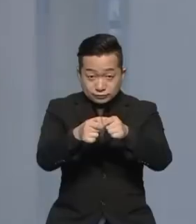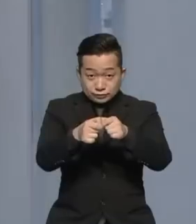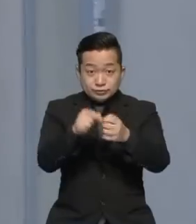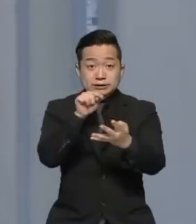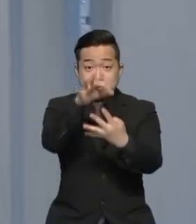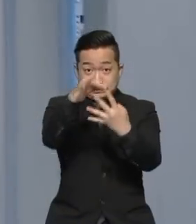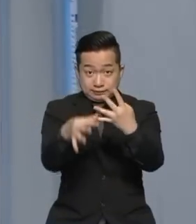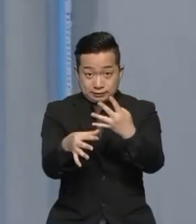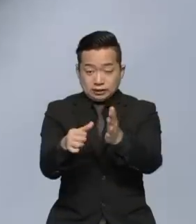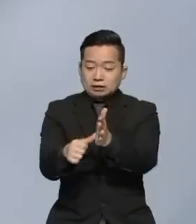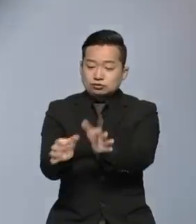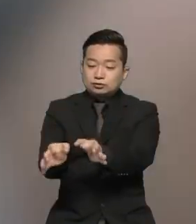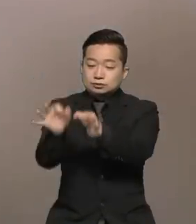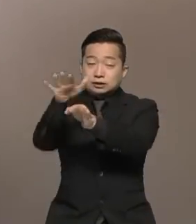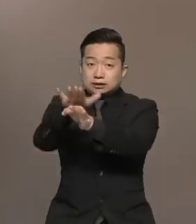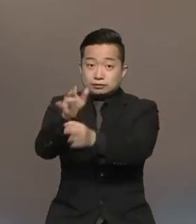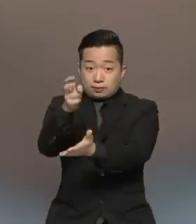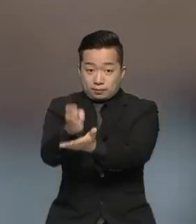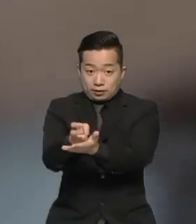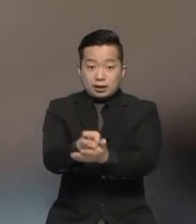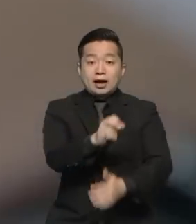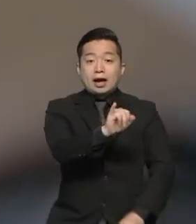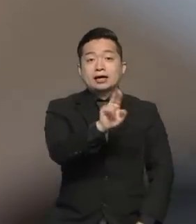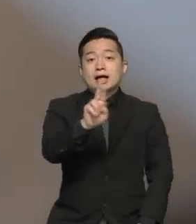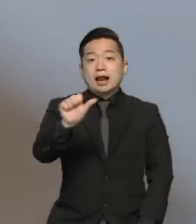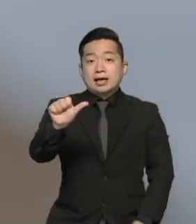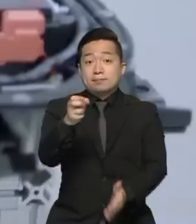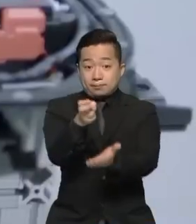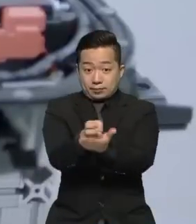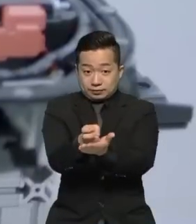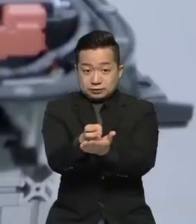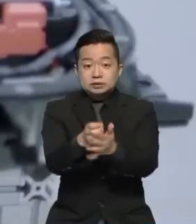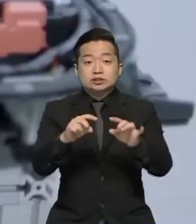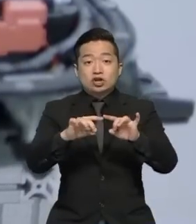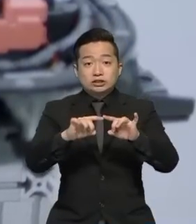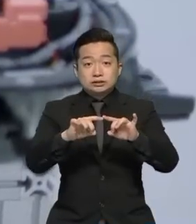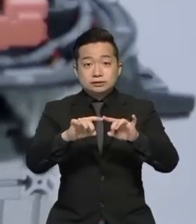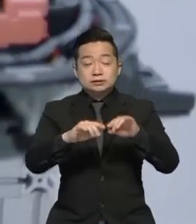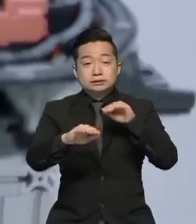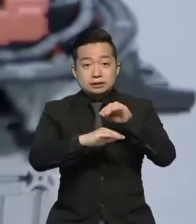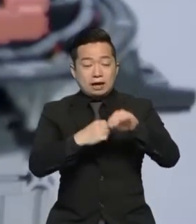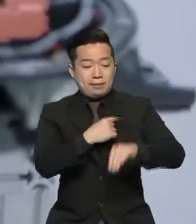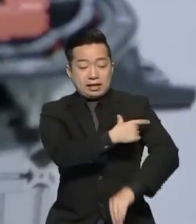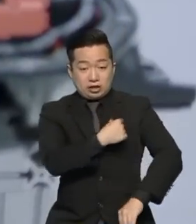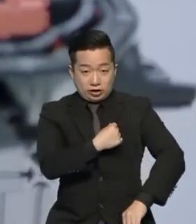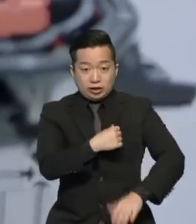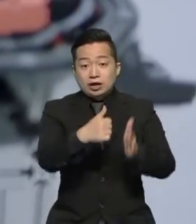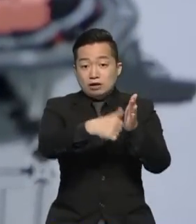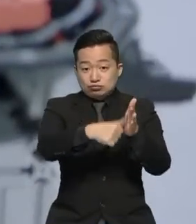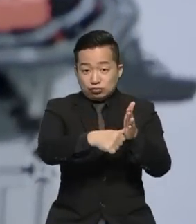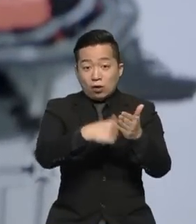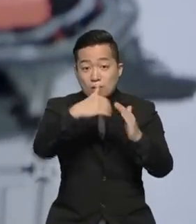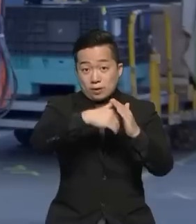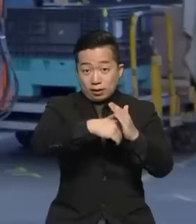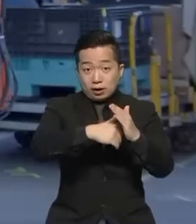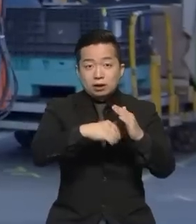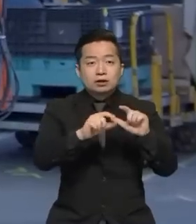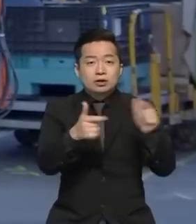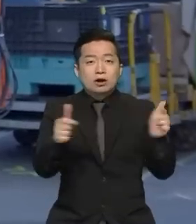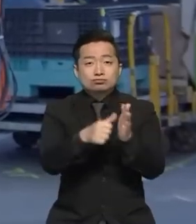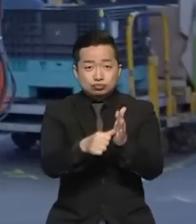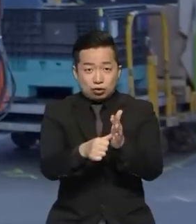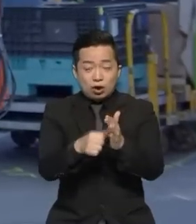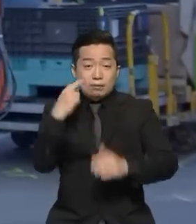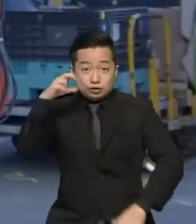발표되는 인플레이션 감축법안 IRA는 전기차 배터리에 쓰이는 광물과 부품의 일정 비율을